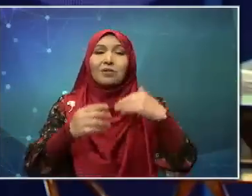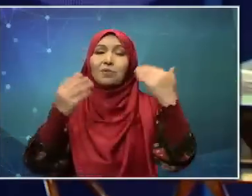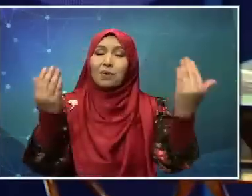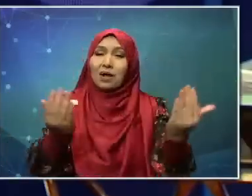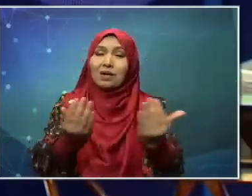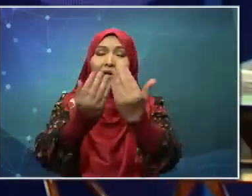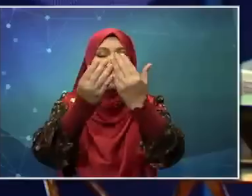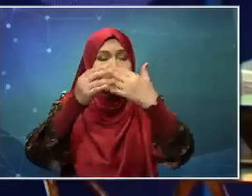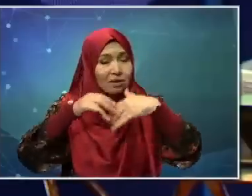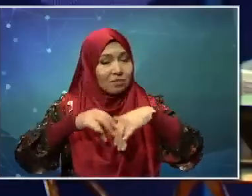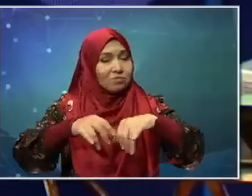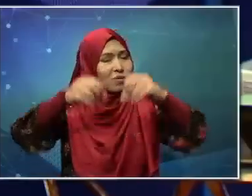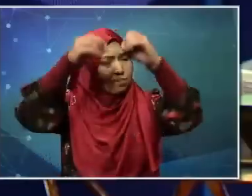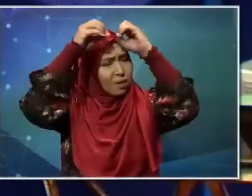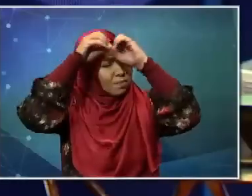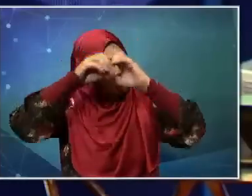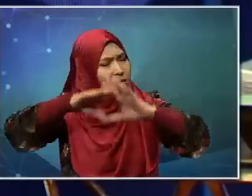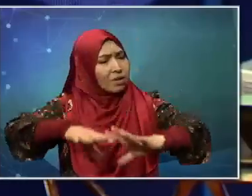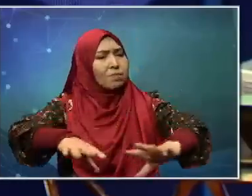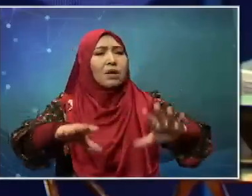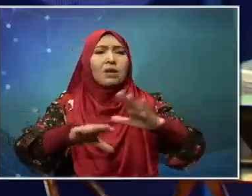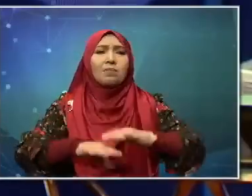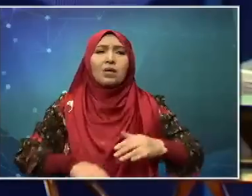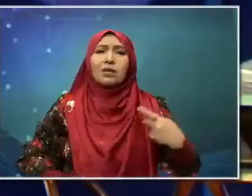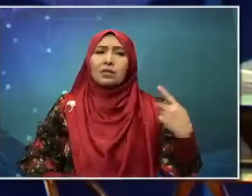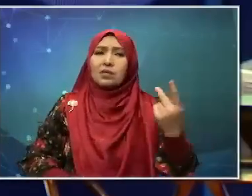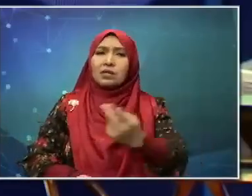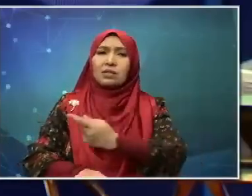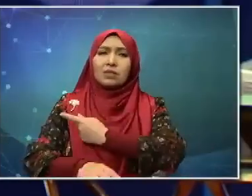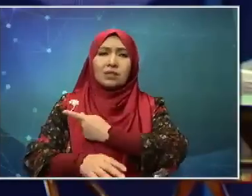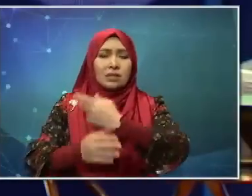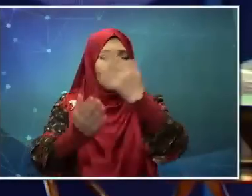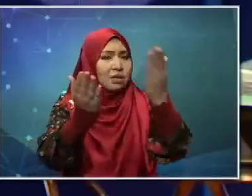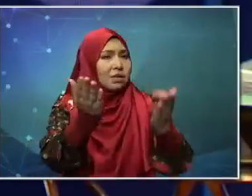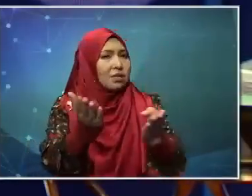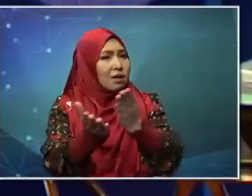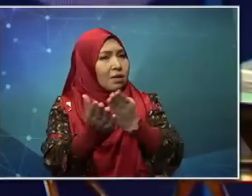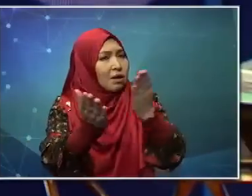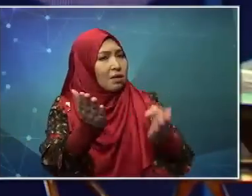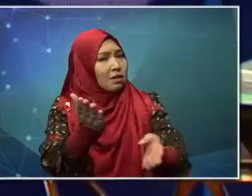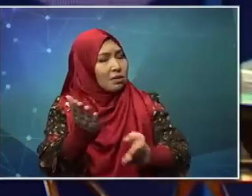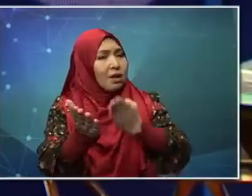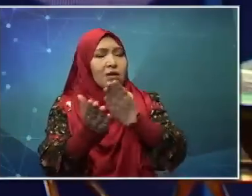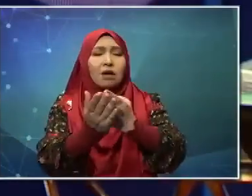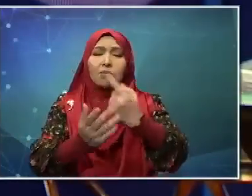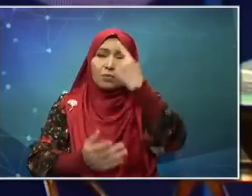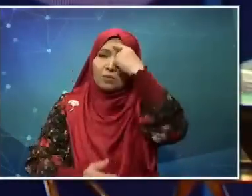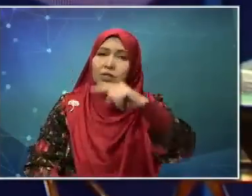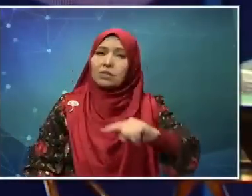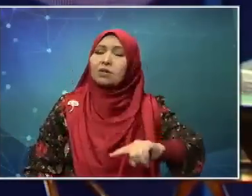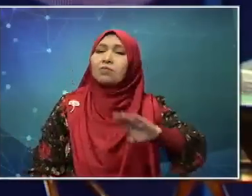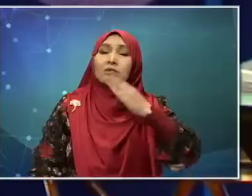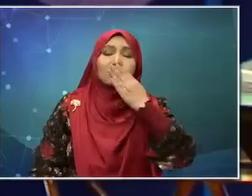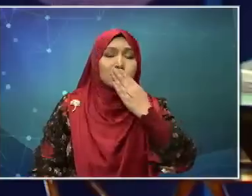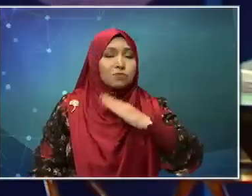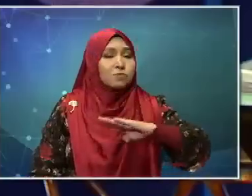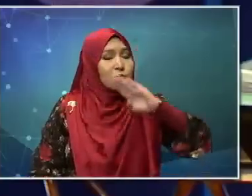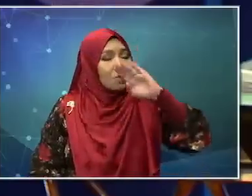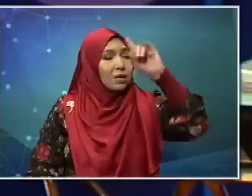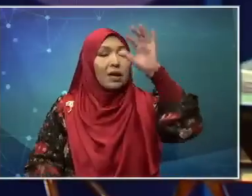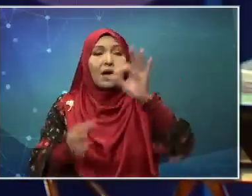terus Allah melimpahkan kepada kita hidayah demi Hidayah agar kita terus bersyukur sebagai model Kadek ujung ayat